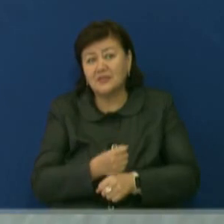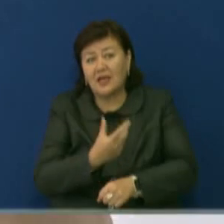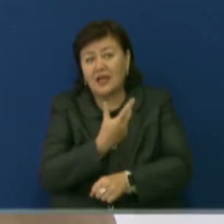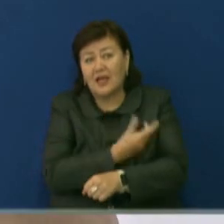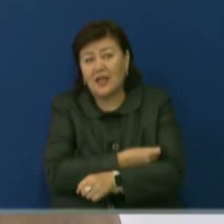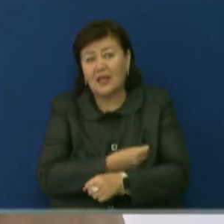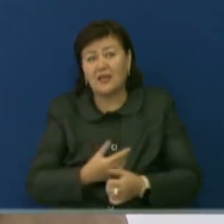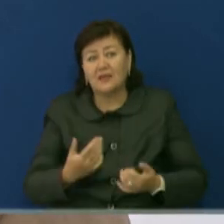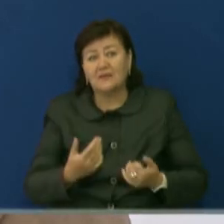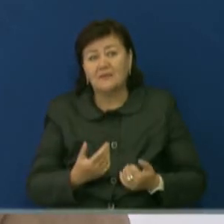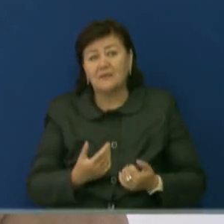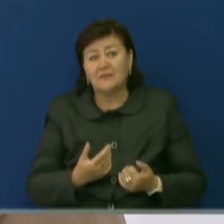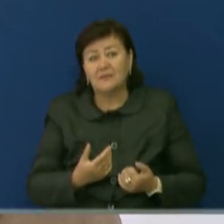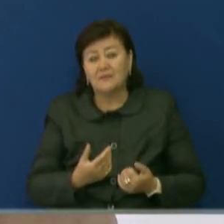вируса.